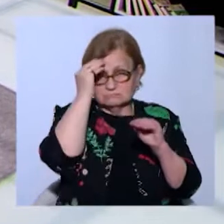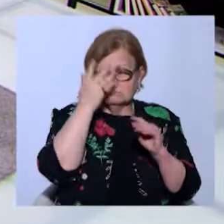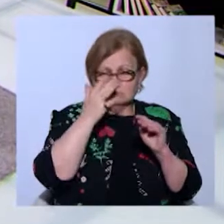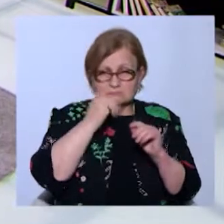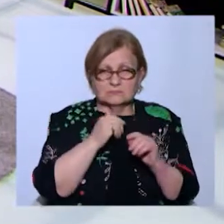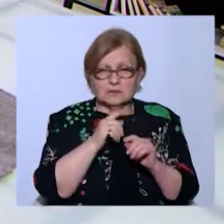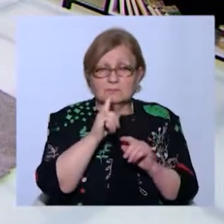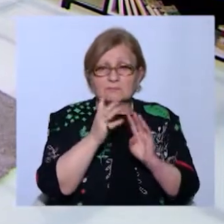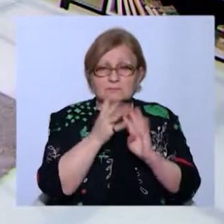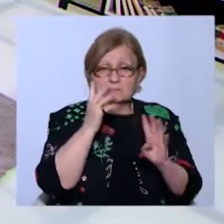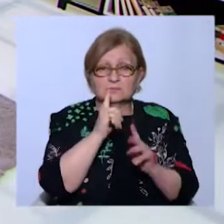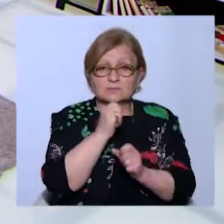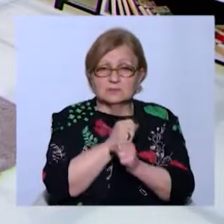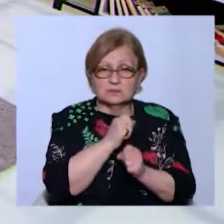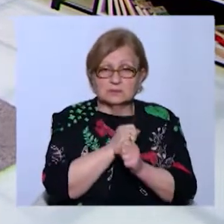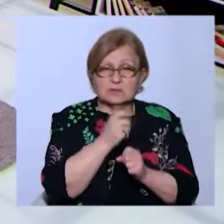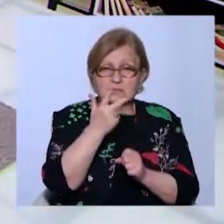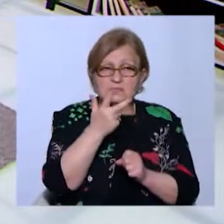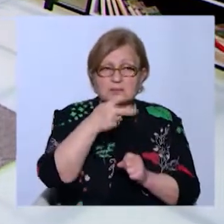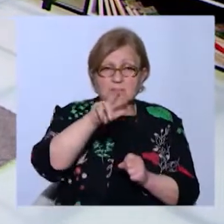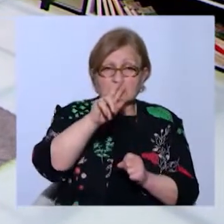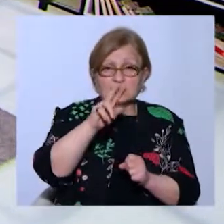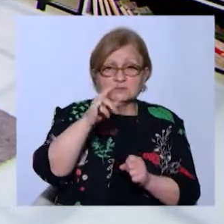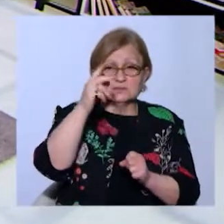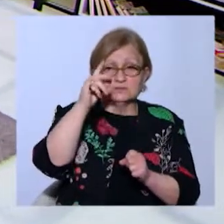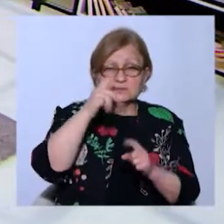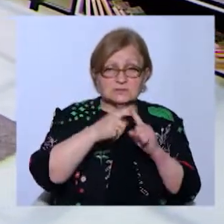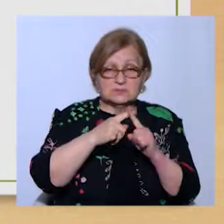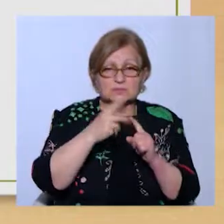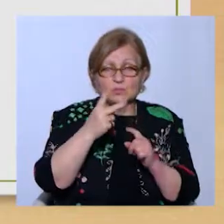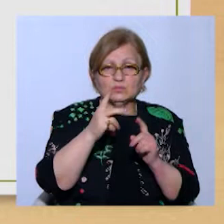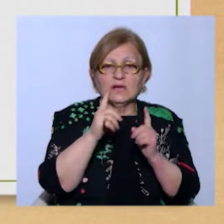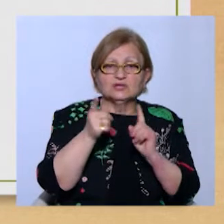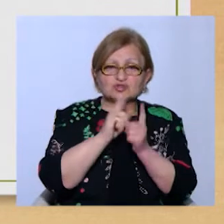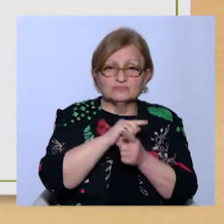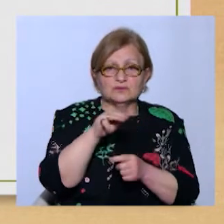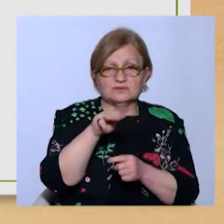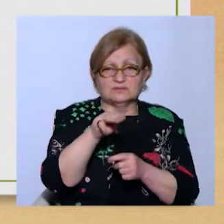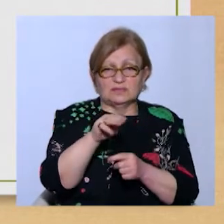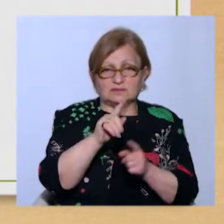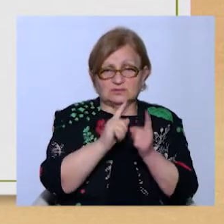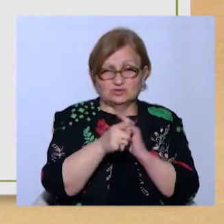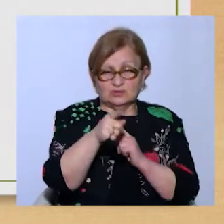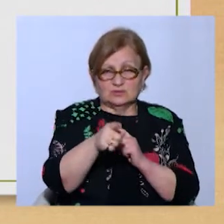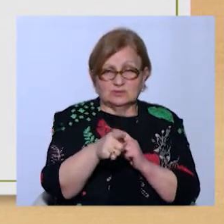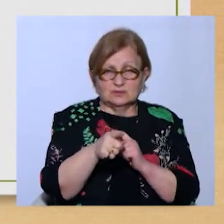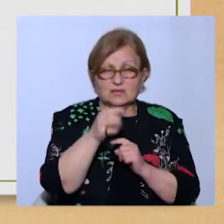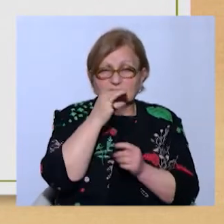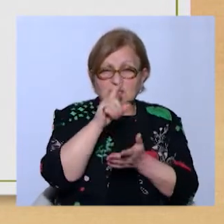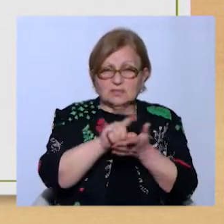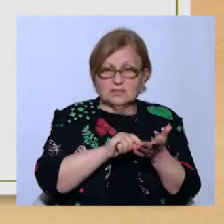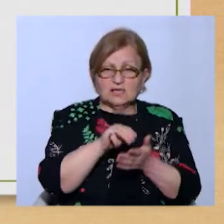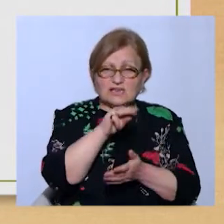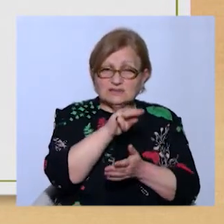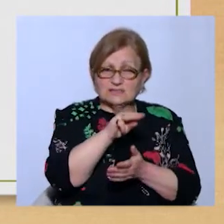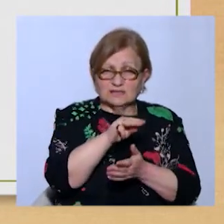პირველ რიგში, რასაც ნამდვილად გააკეთებდით, 3 ხარისხად x აღნიშნავდით ტეთი, ახალცვლად შემოიღებდით და გადაწერდით